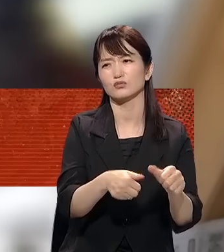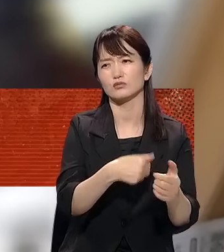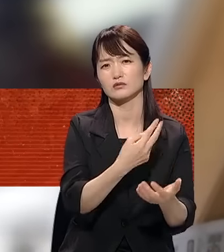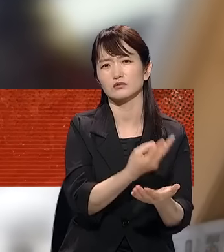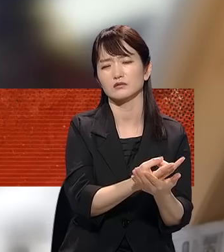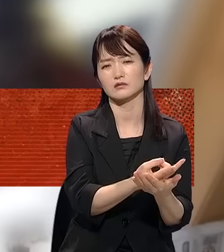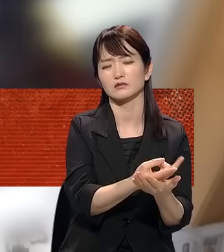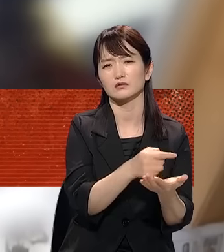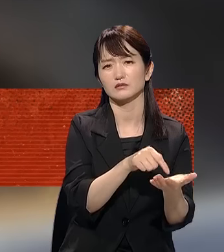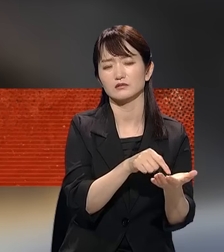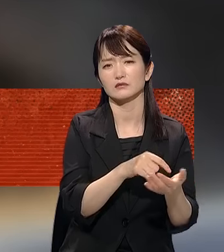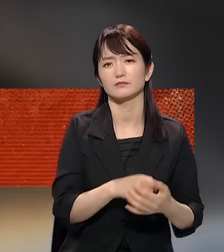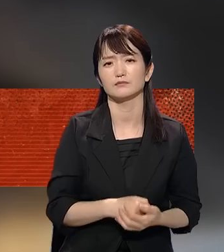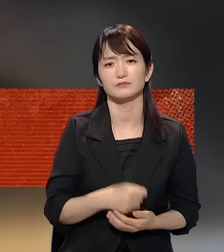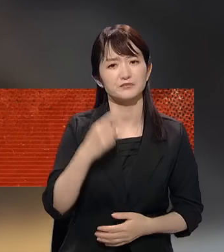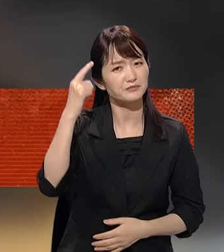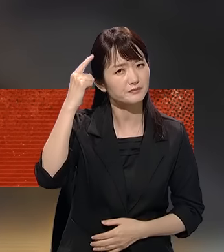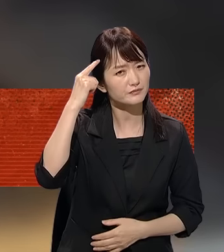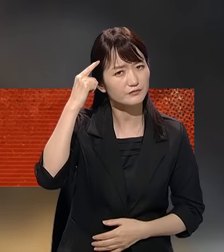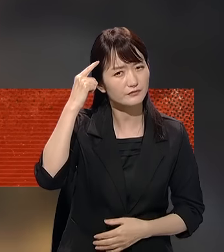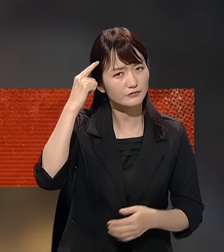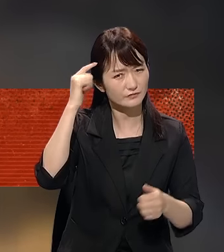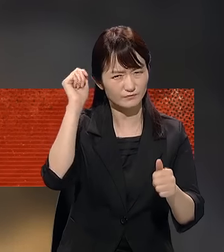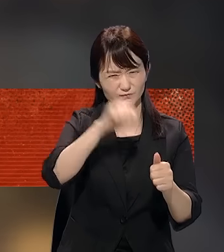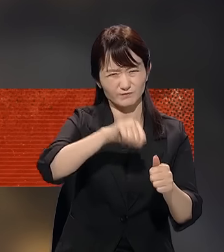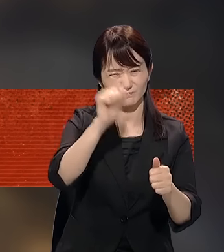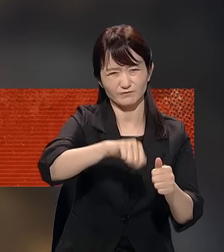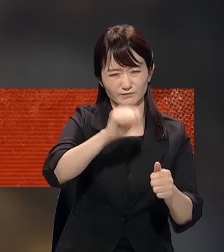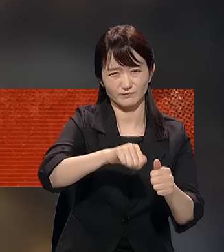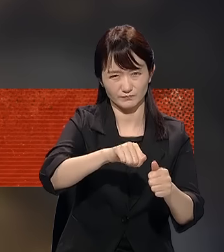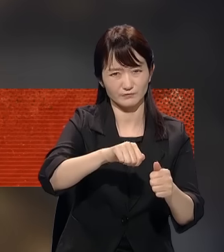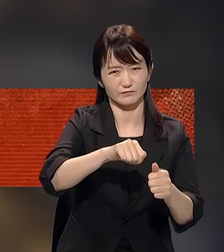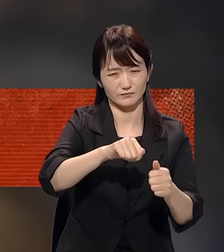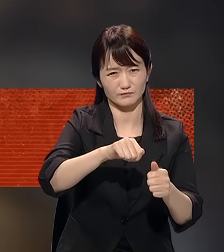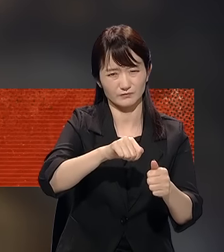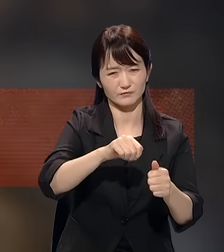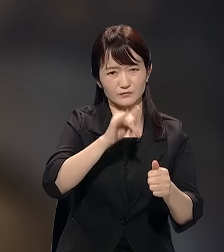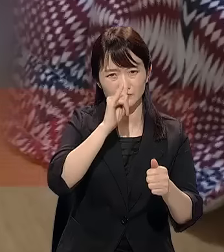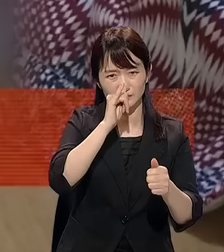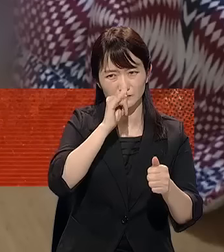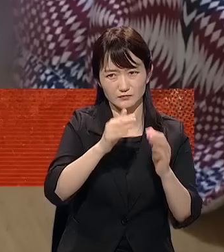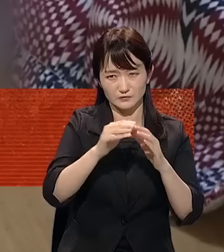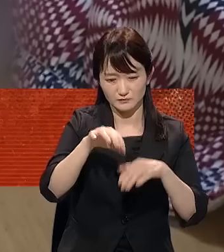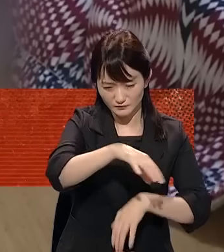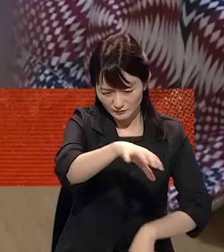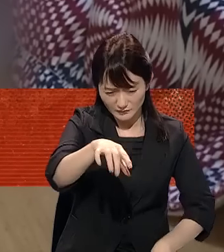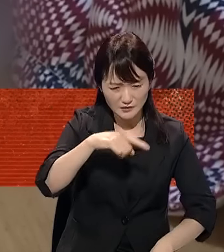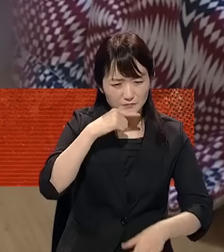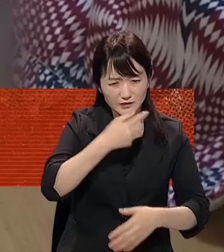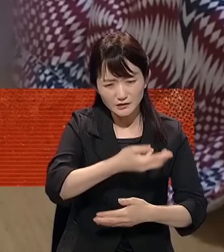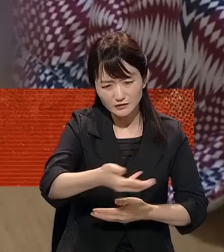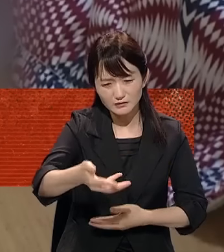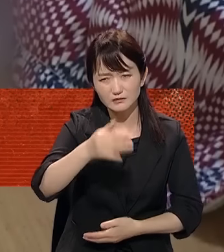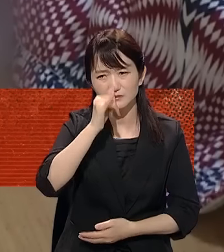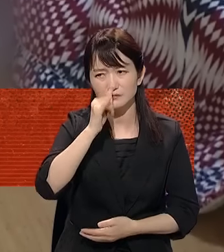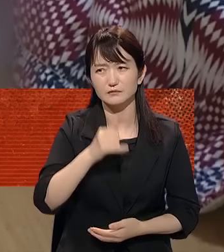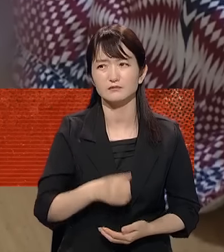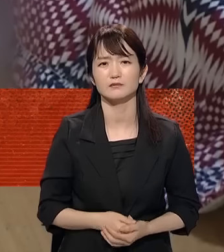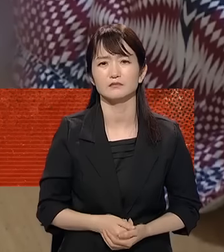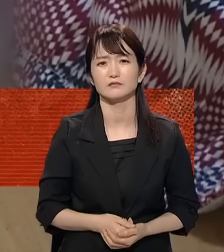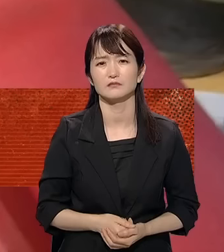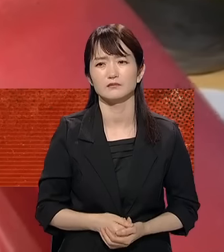있었고요 어 머리에 뭐 둔기로 여러 차례 맞은 거 같은 흔적도 남아 있었고 집안에 혈흔도 낭자했다 하고요